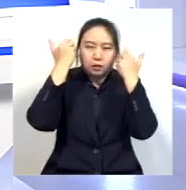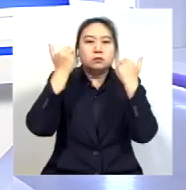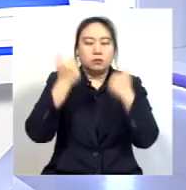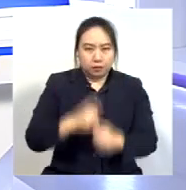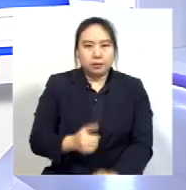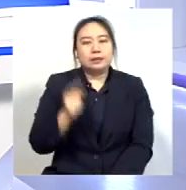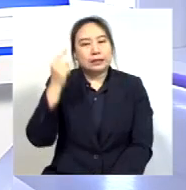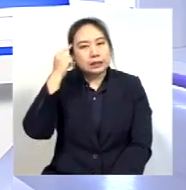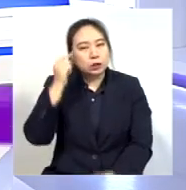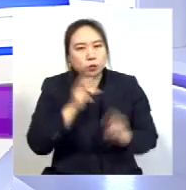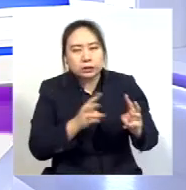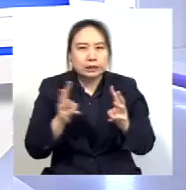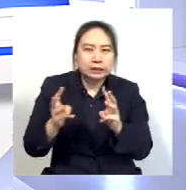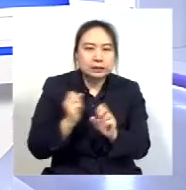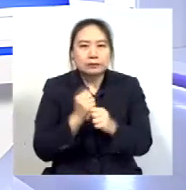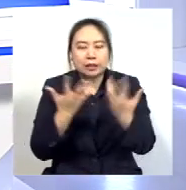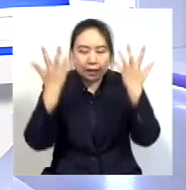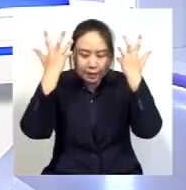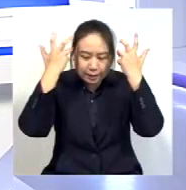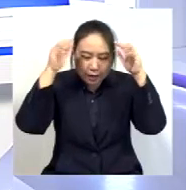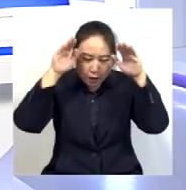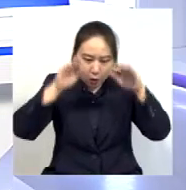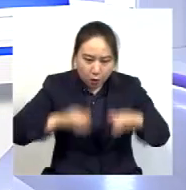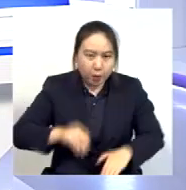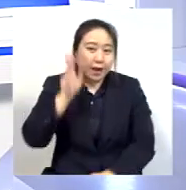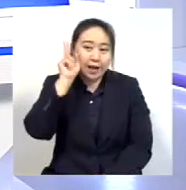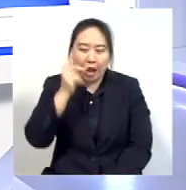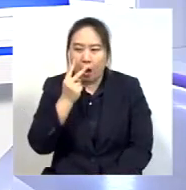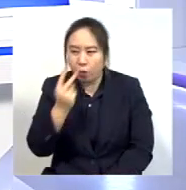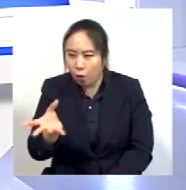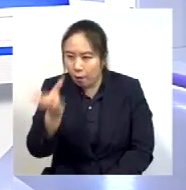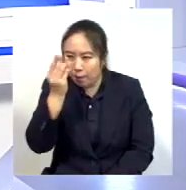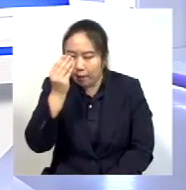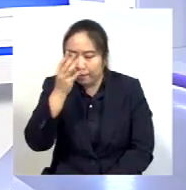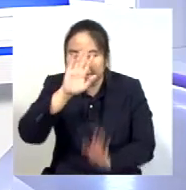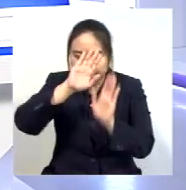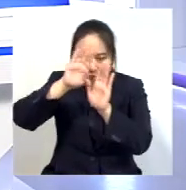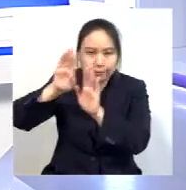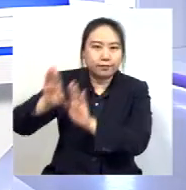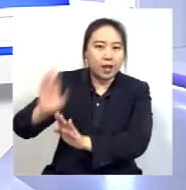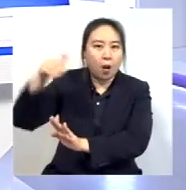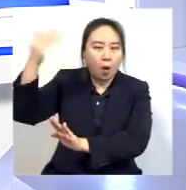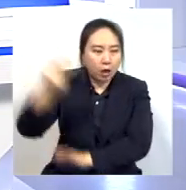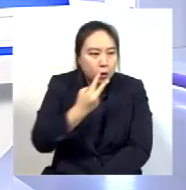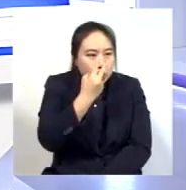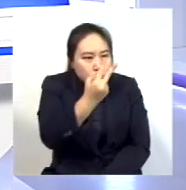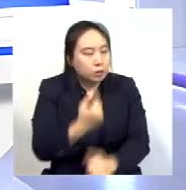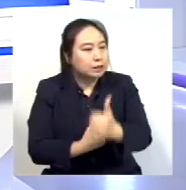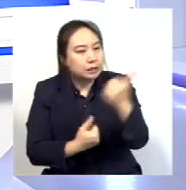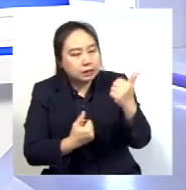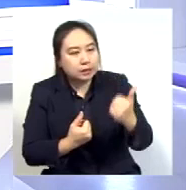ได้หาทางที่จะผ่อนคลายหรือว่าออกไปจากข่าวสารแบบนี้ก่อนสักแป๊บนึงอย่างที่คุณปวีณาบอกไปนะคะไปหาดูอย่างอื่นที่มันจ